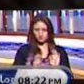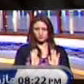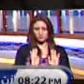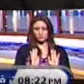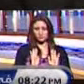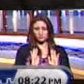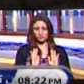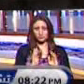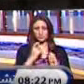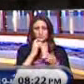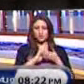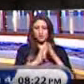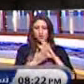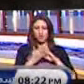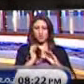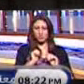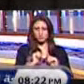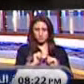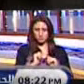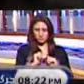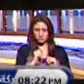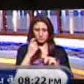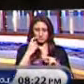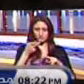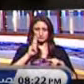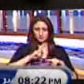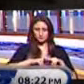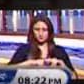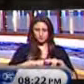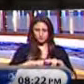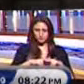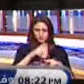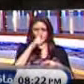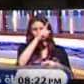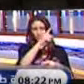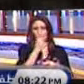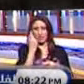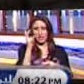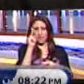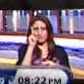منتهيه، ولذلك لم يتم يعني مطالبتهم،